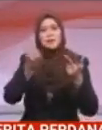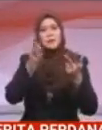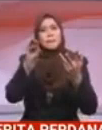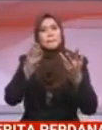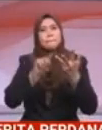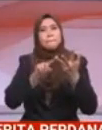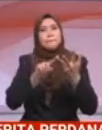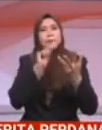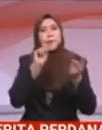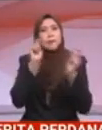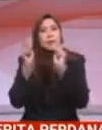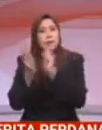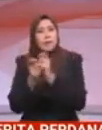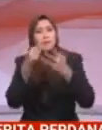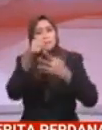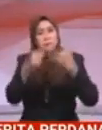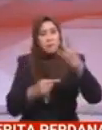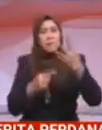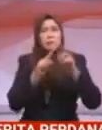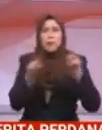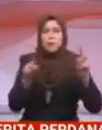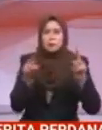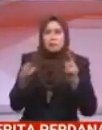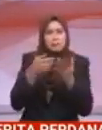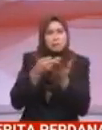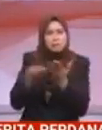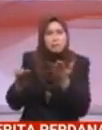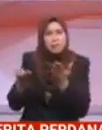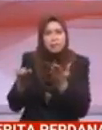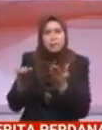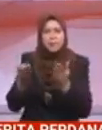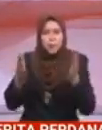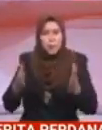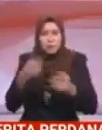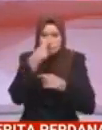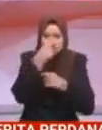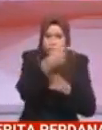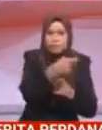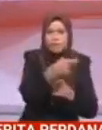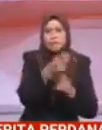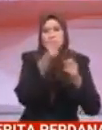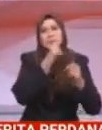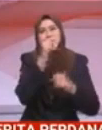Tak Terganti, Alvin masih gagal memikat hati peminat.